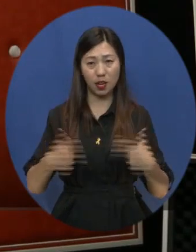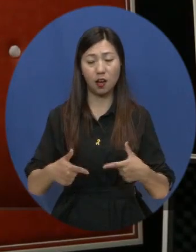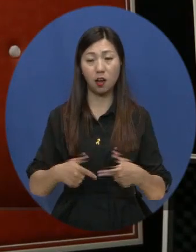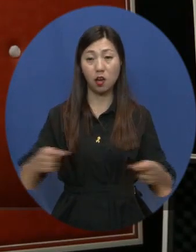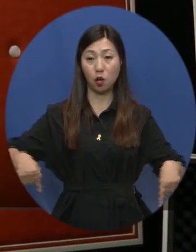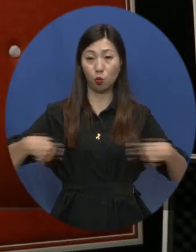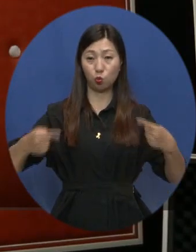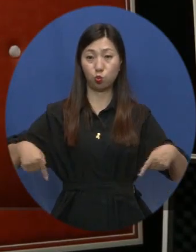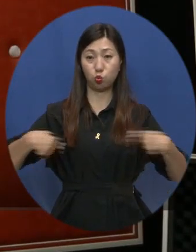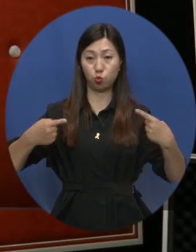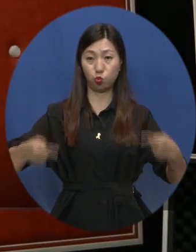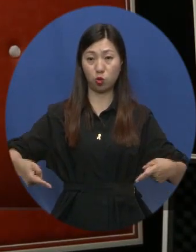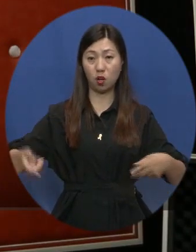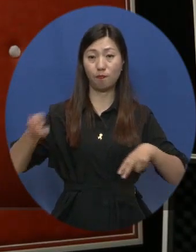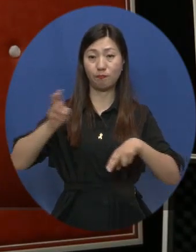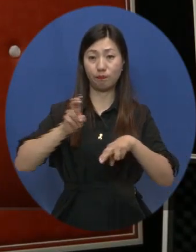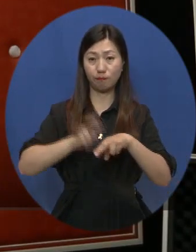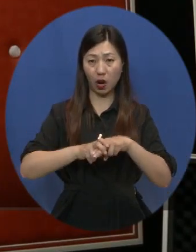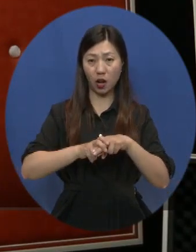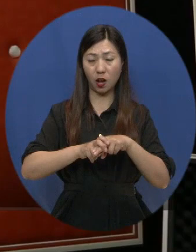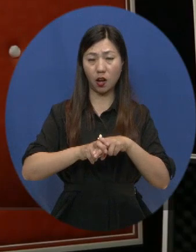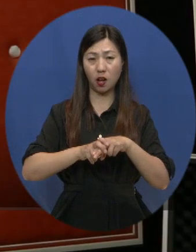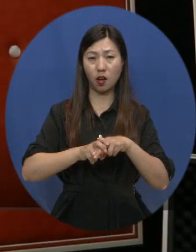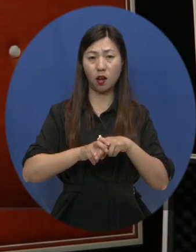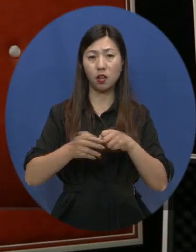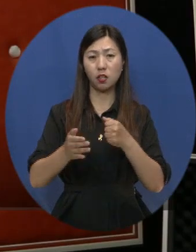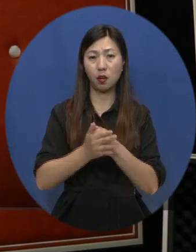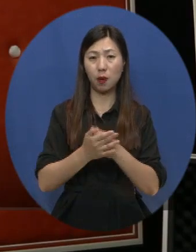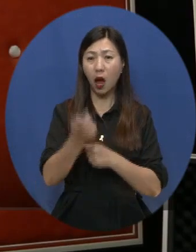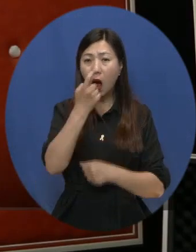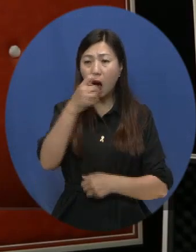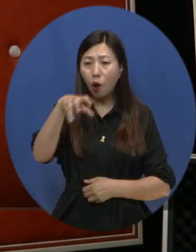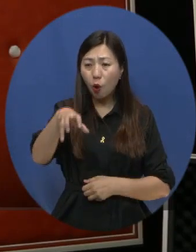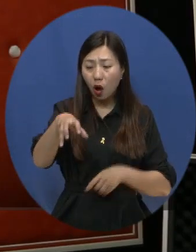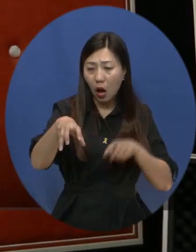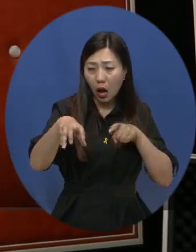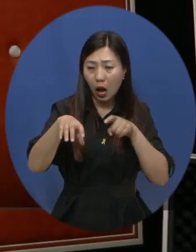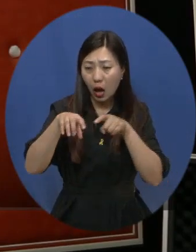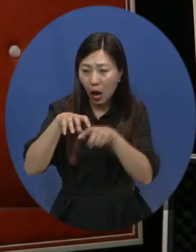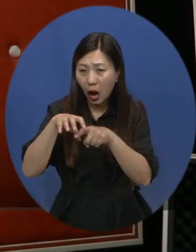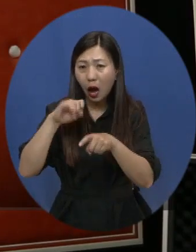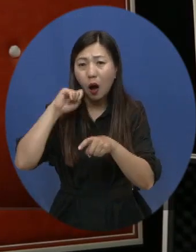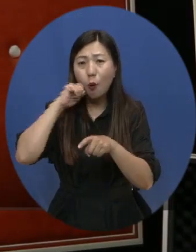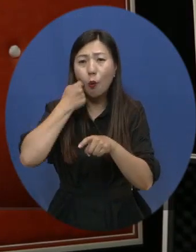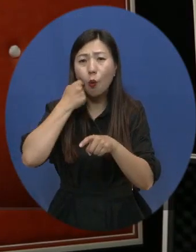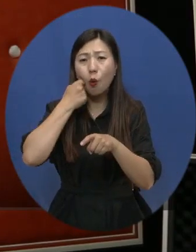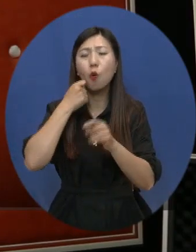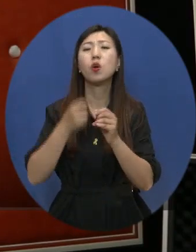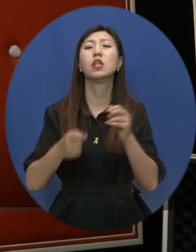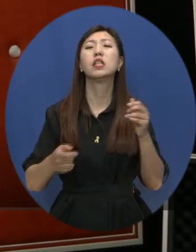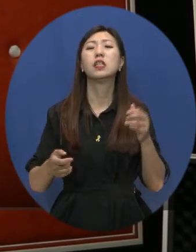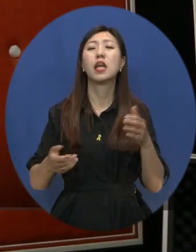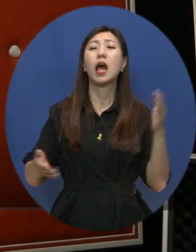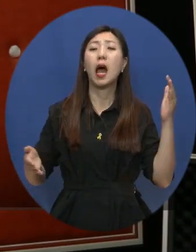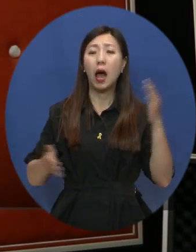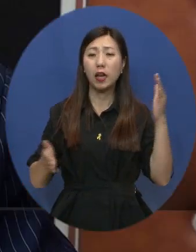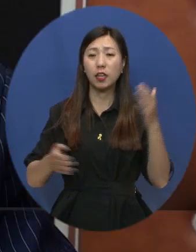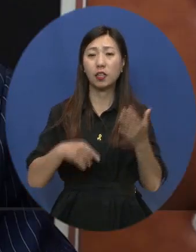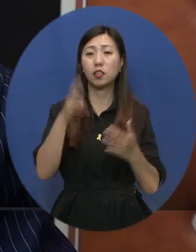휠체어를 타서 음악의 학원에 접근하기 어려운 분들을 음악 교육을 하고 있고